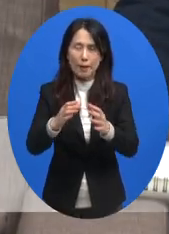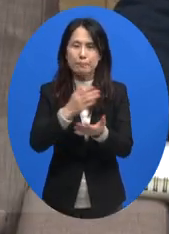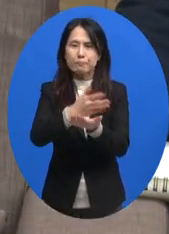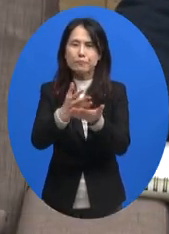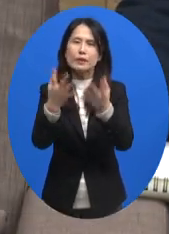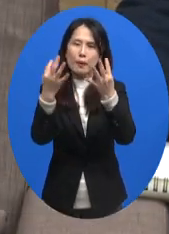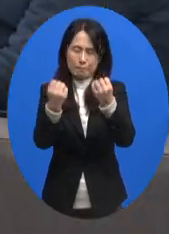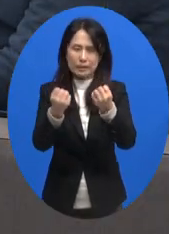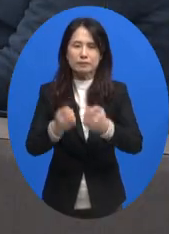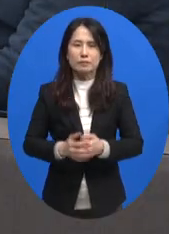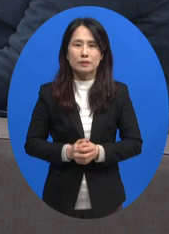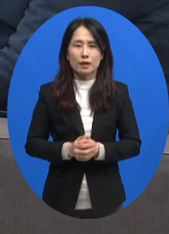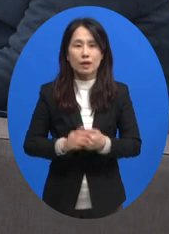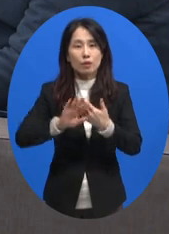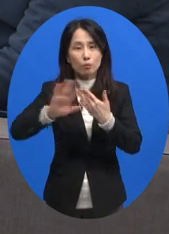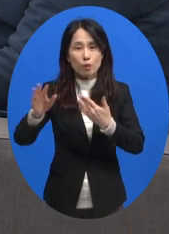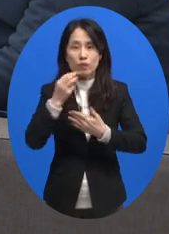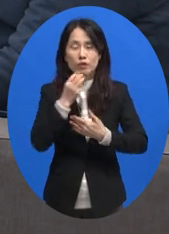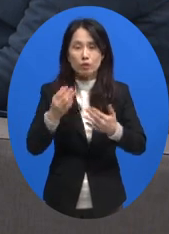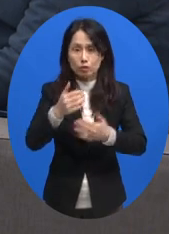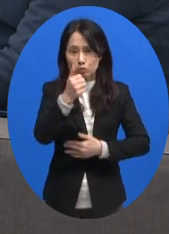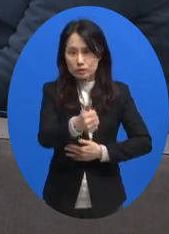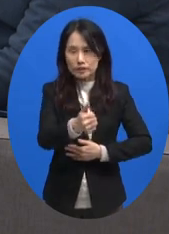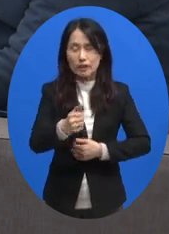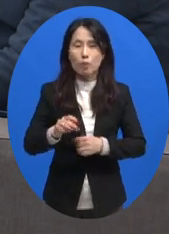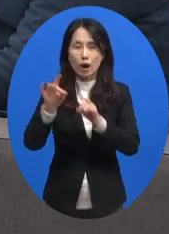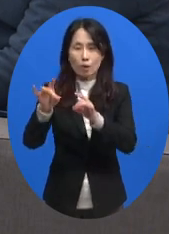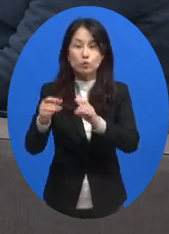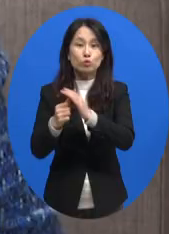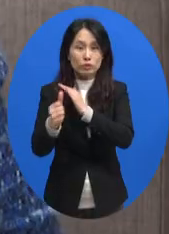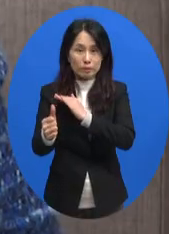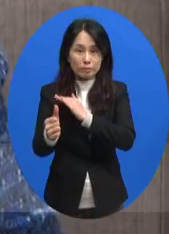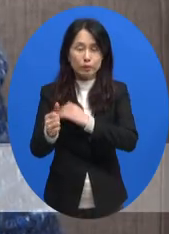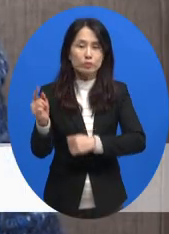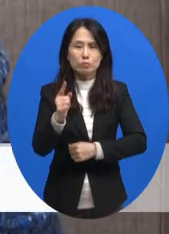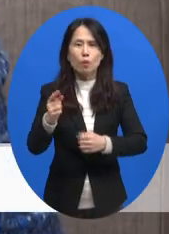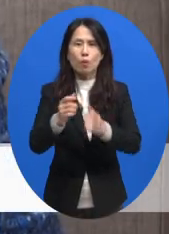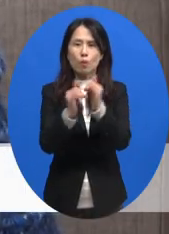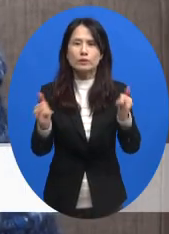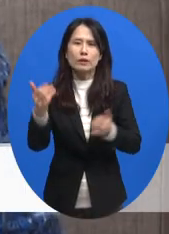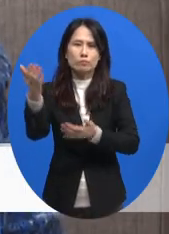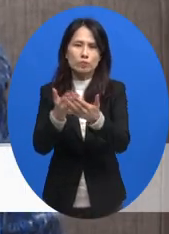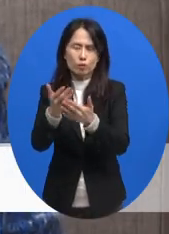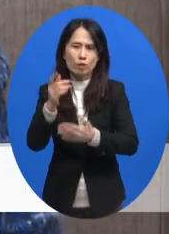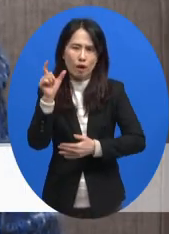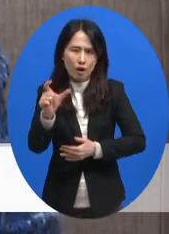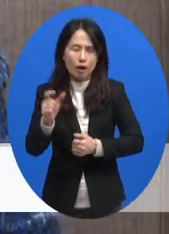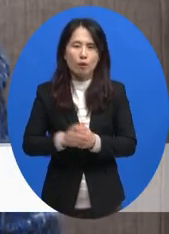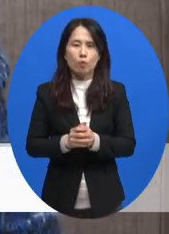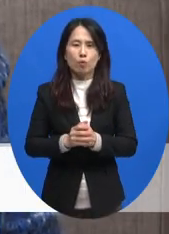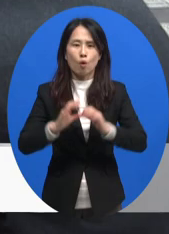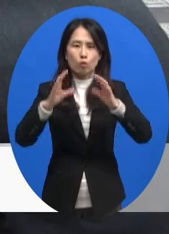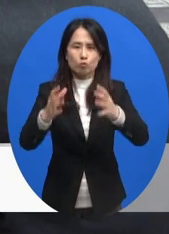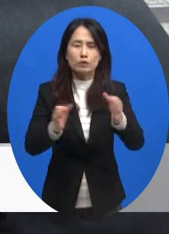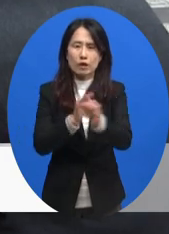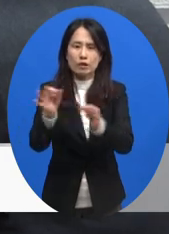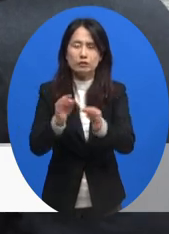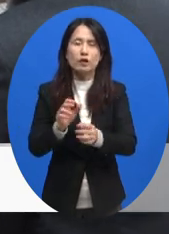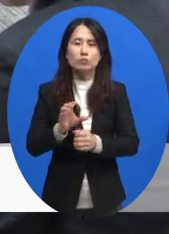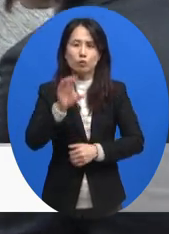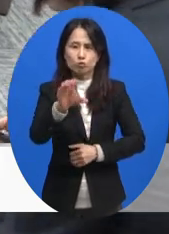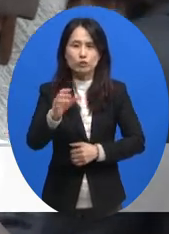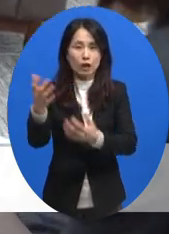것. 이외에도 김 지사와 캐서린 주한 호주 대사는 인적교류 강화 방안, 국제정세와 인력 양성, 투자 유치